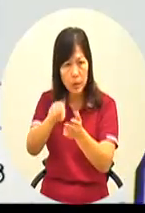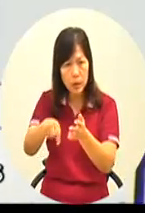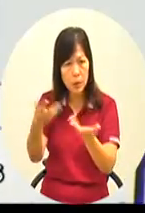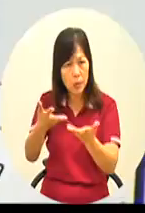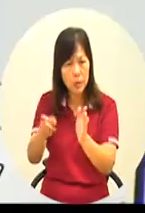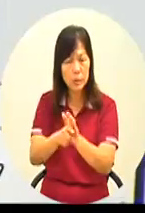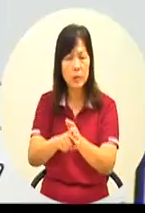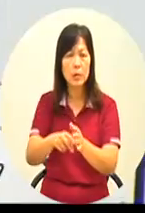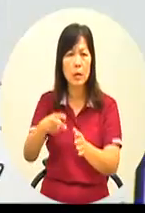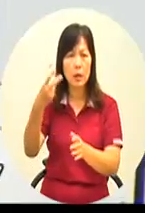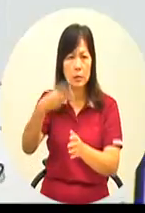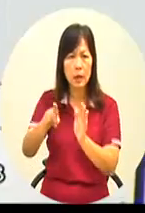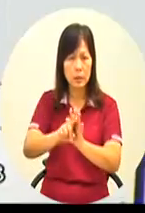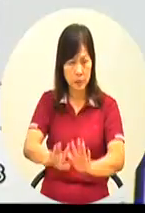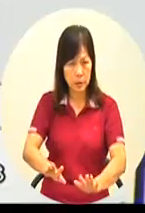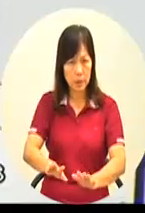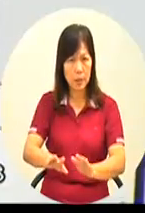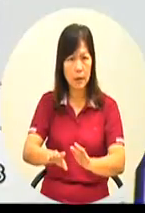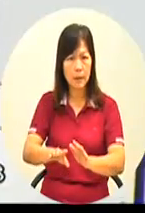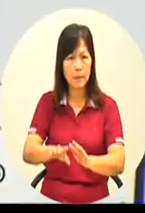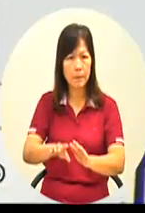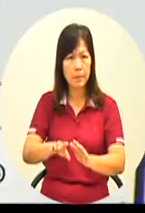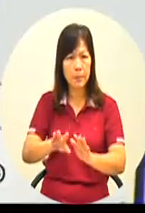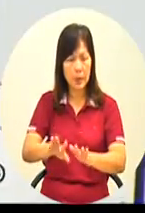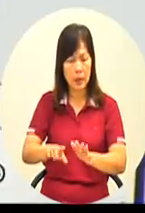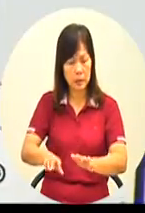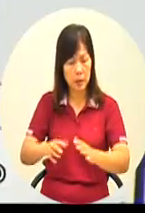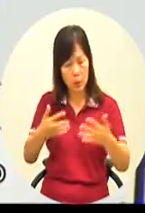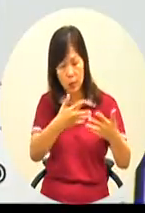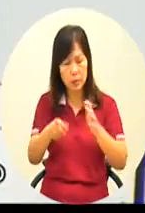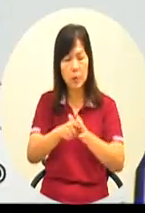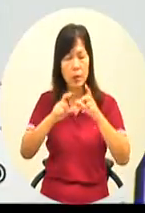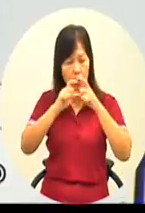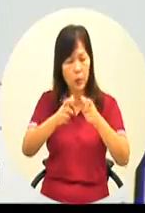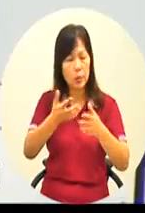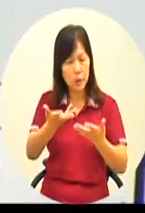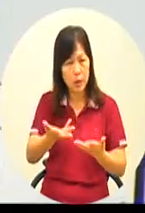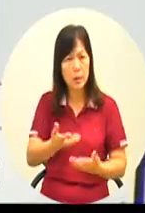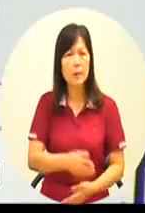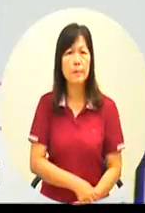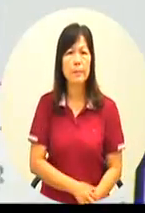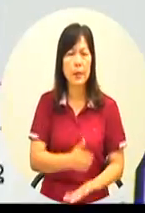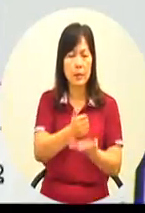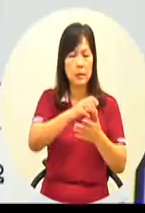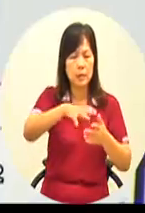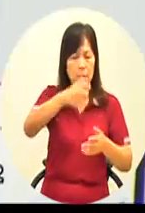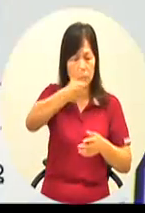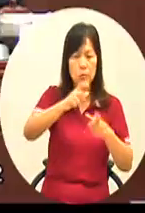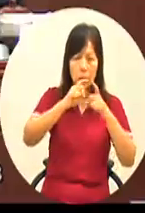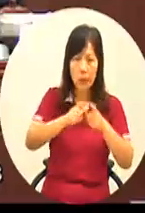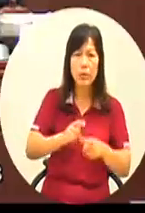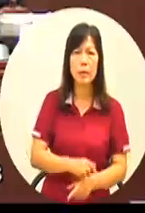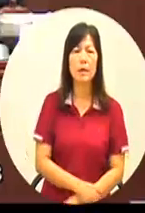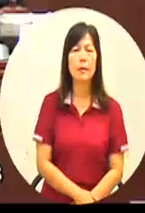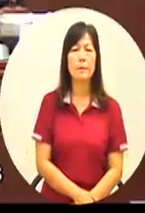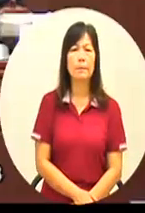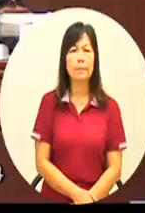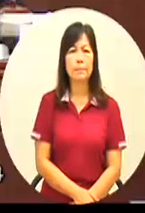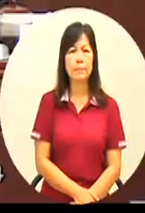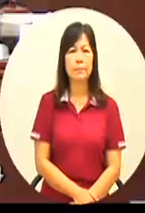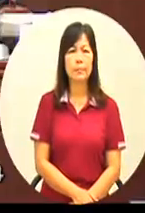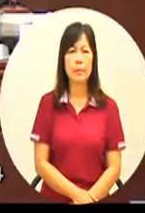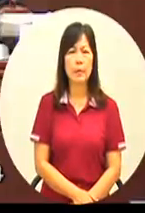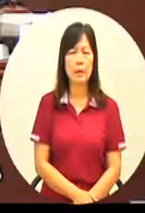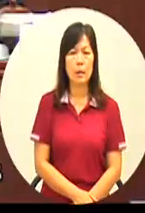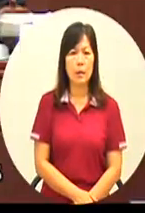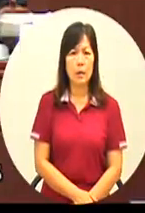是不是可以在今天的那个民政部门咨询的时候再做一个回应？那请局长回答一下。 好，谢谢主席，谢谢简